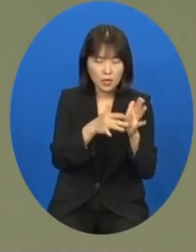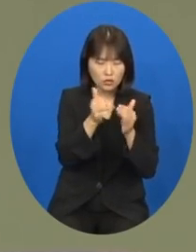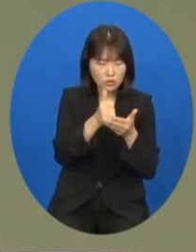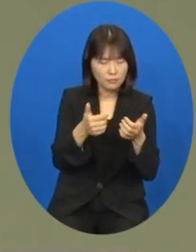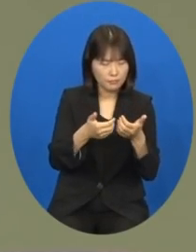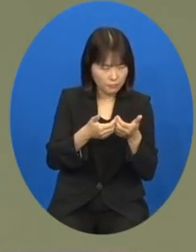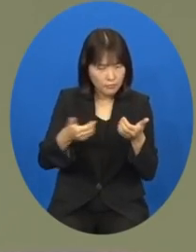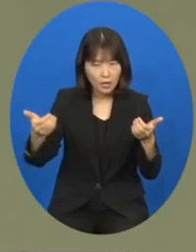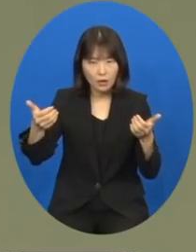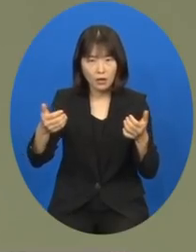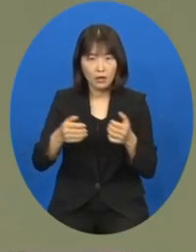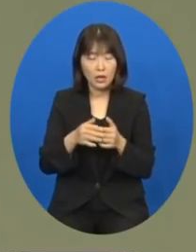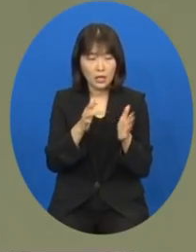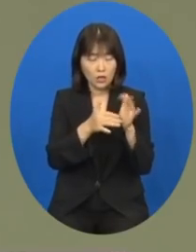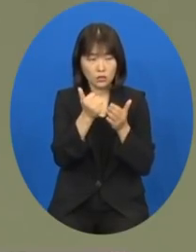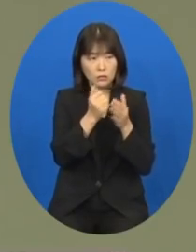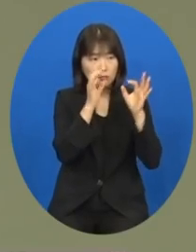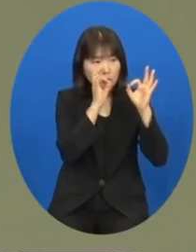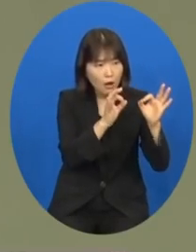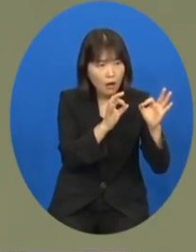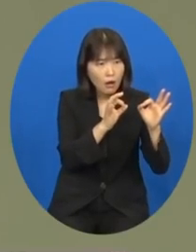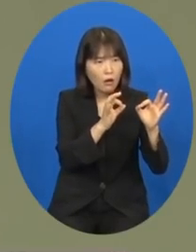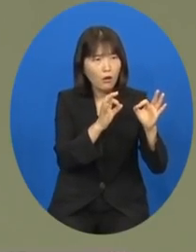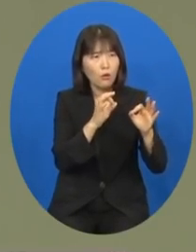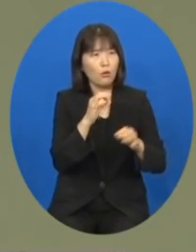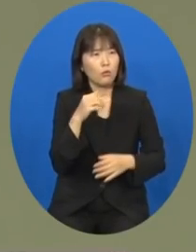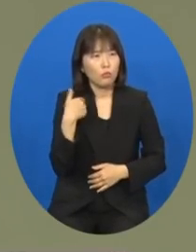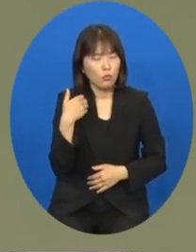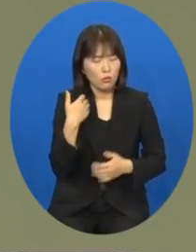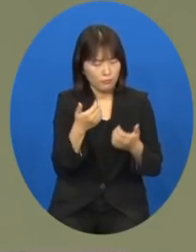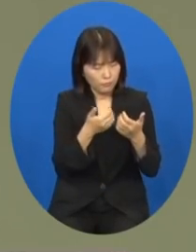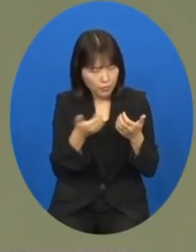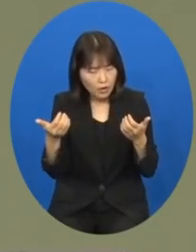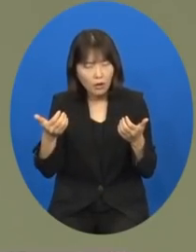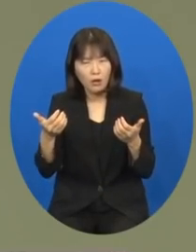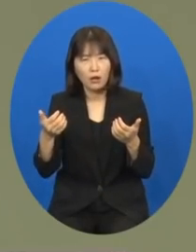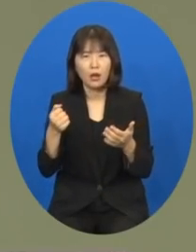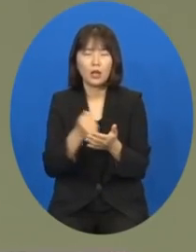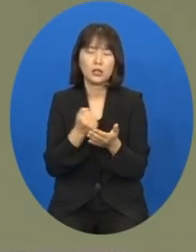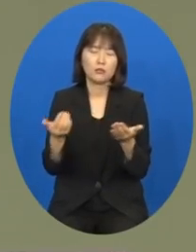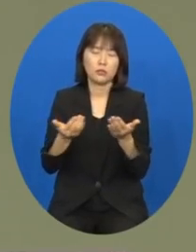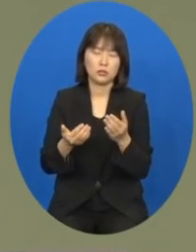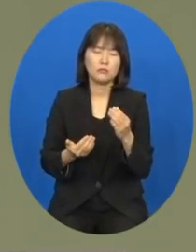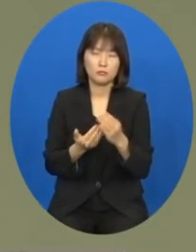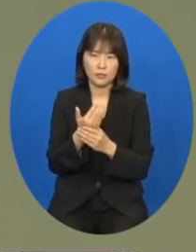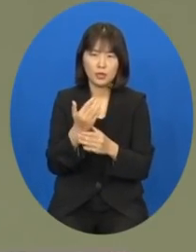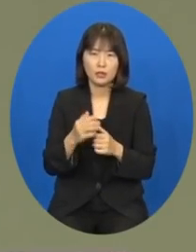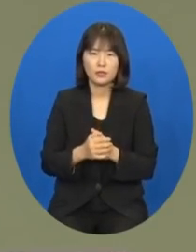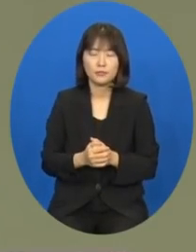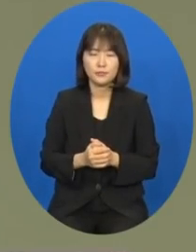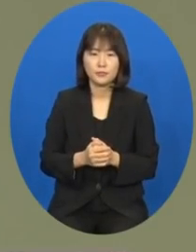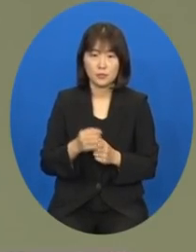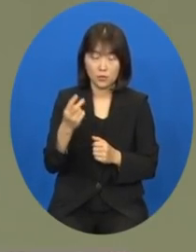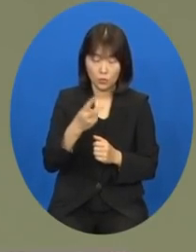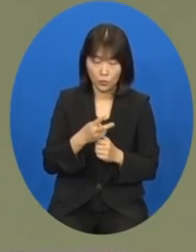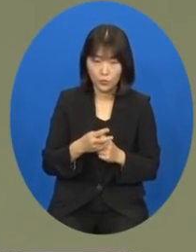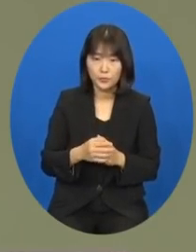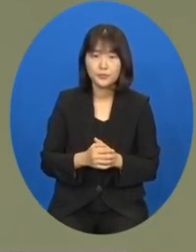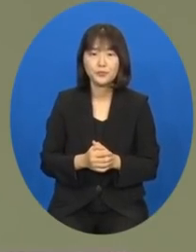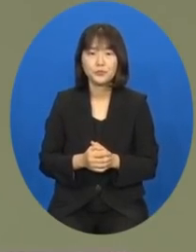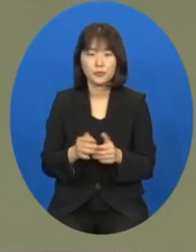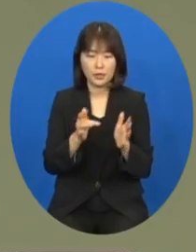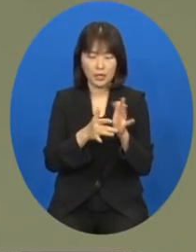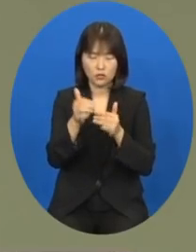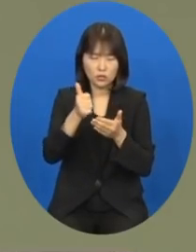보고도 알아보지 못하고 떠나가는 이런 안타까운 일이 벌어진다는 겁니다 또 다른 케이스가 있어요 예수님의 떠난